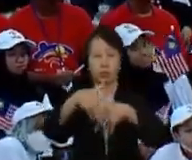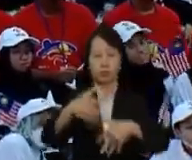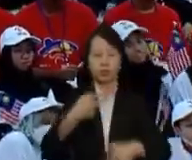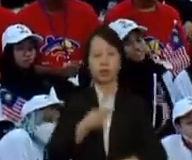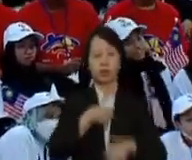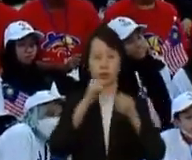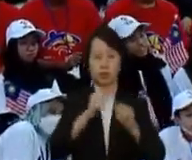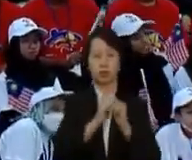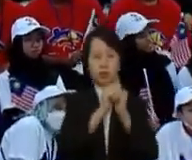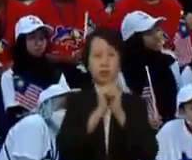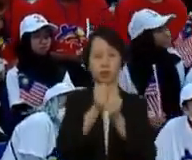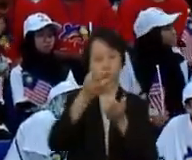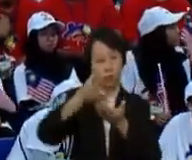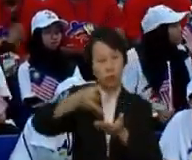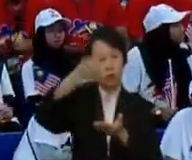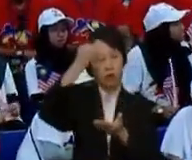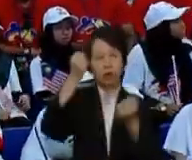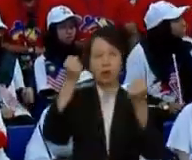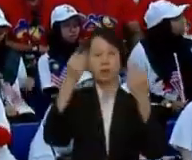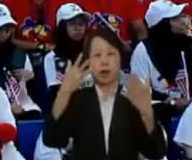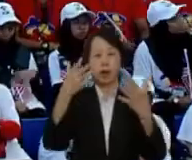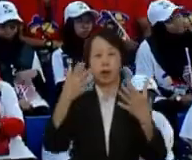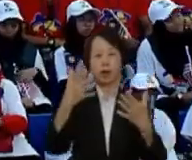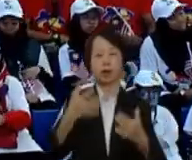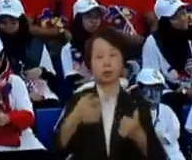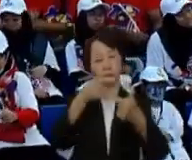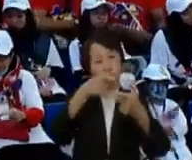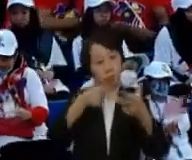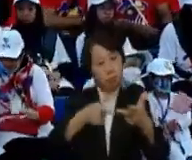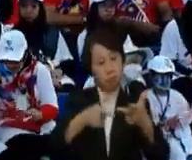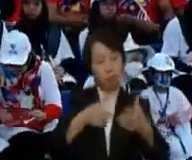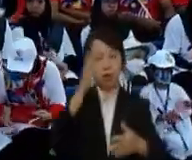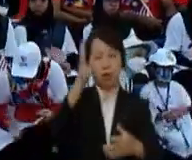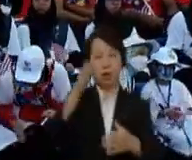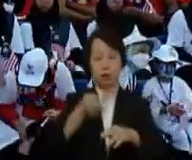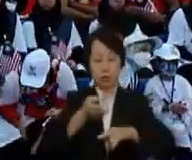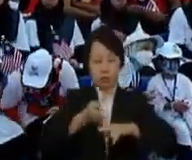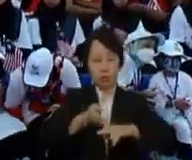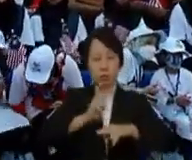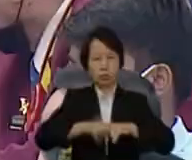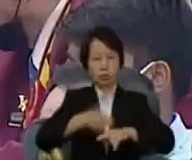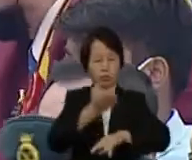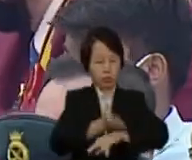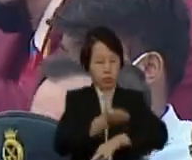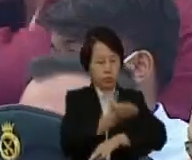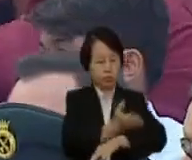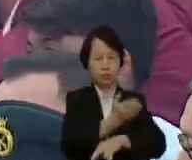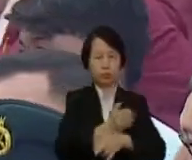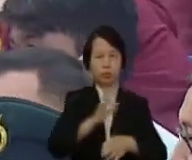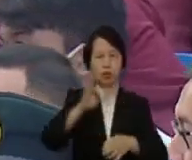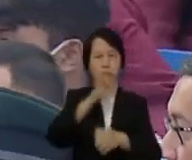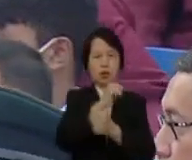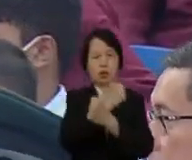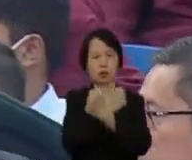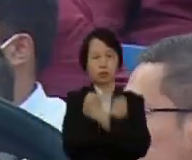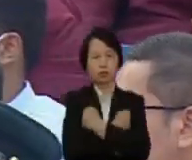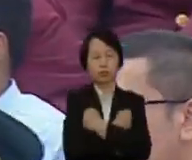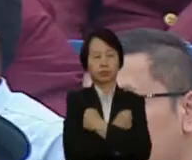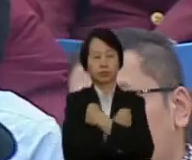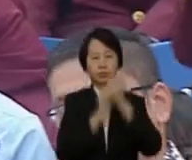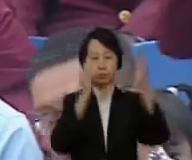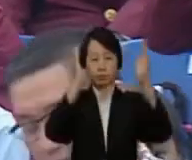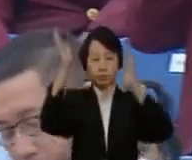juga boleh sama-sama belajar mengenai banyak perkara yang pastinya akan meningkatkan semangat patriotisme atau cintakan